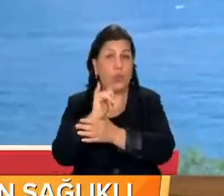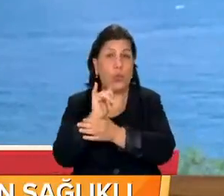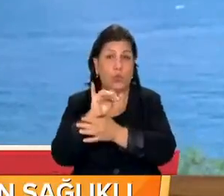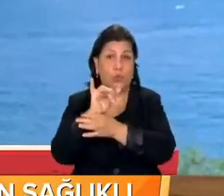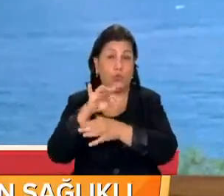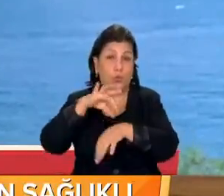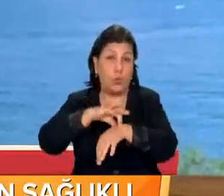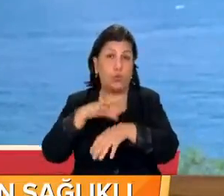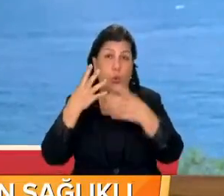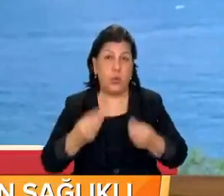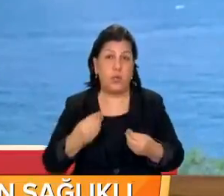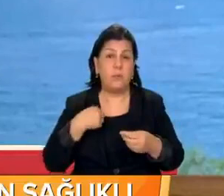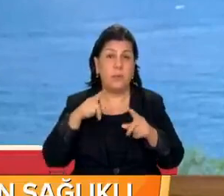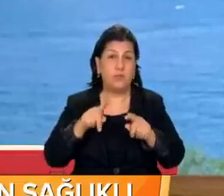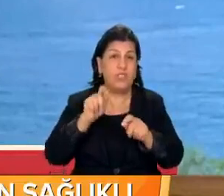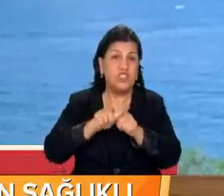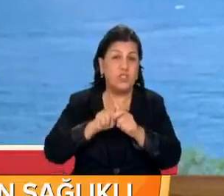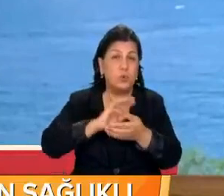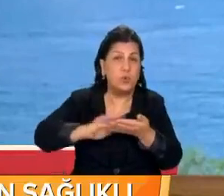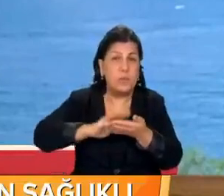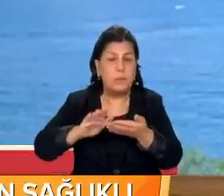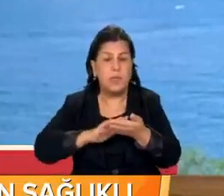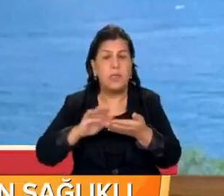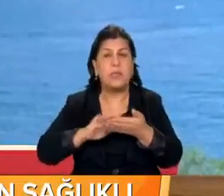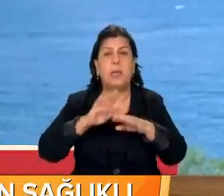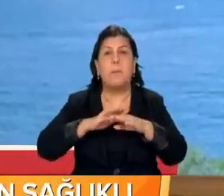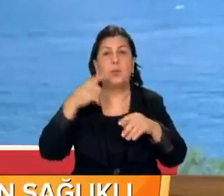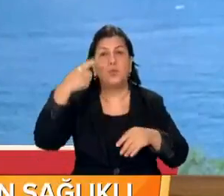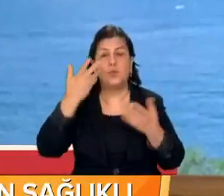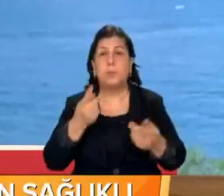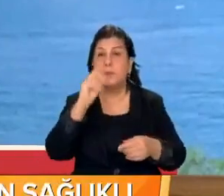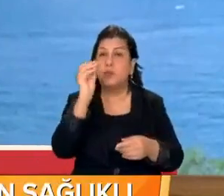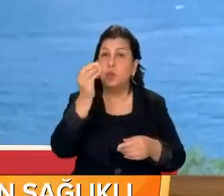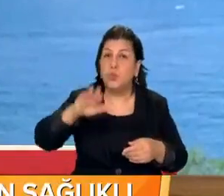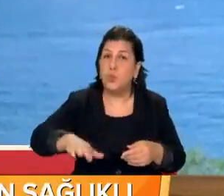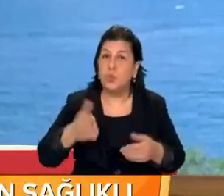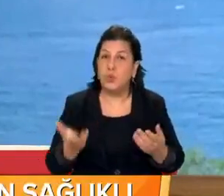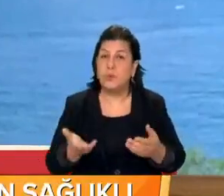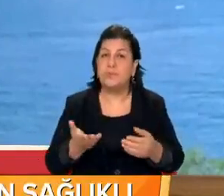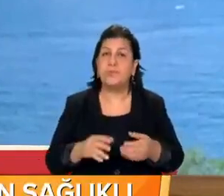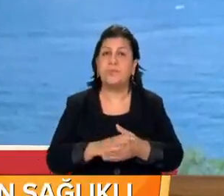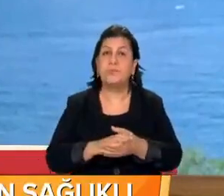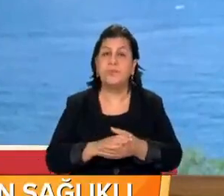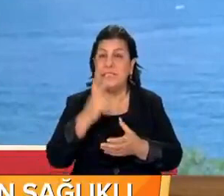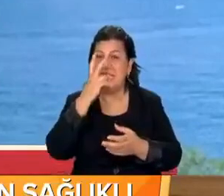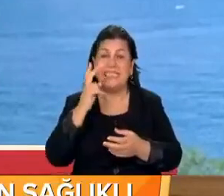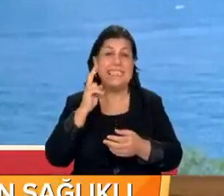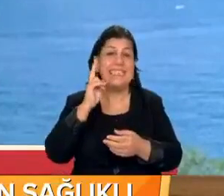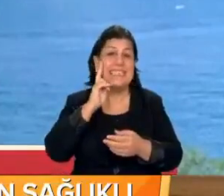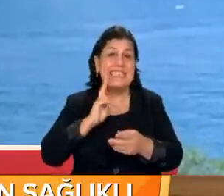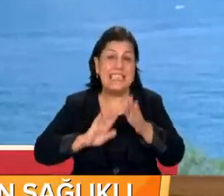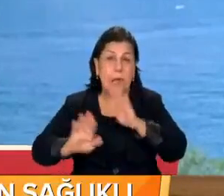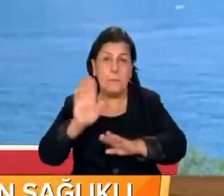düşünüyorum kişi Herkes bir erişkin Yani bir çocuk O çocuğun dezenfekte